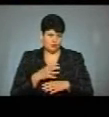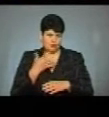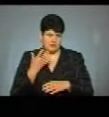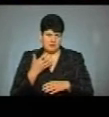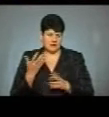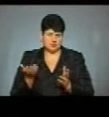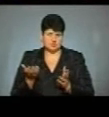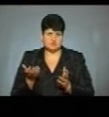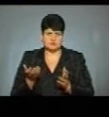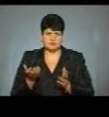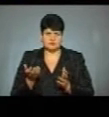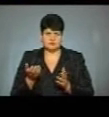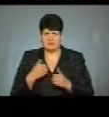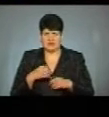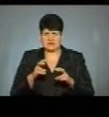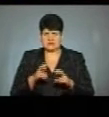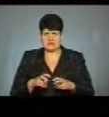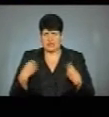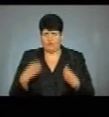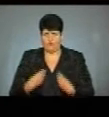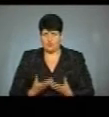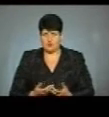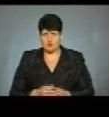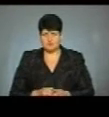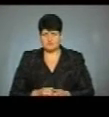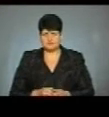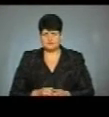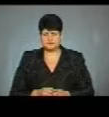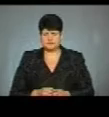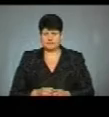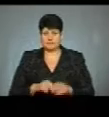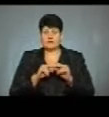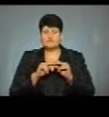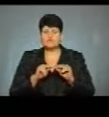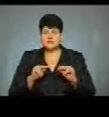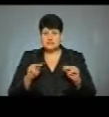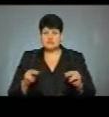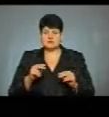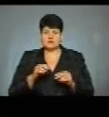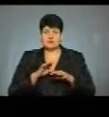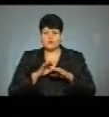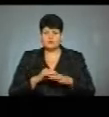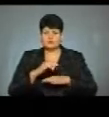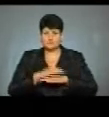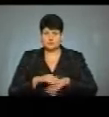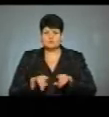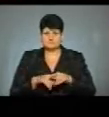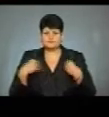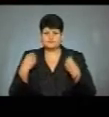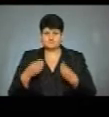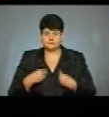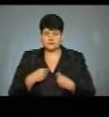тепліше. Ми не сиділи так в куртках на уроці. Вчителька Світлана Забуйська урок проводить теж у верхньому